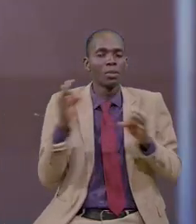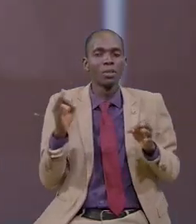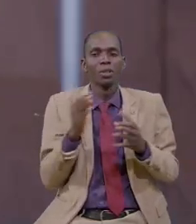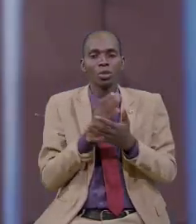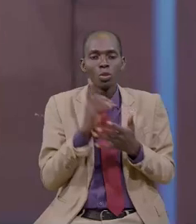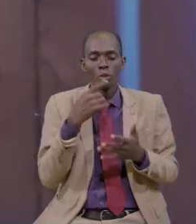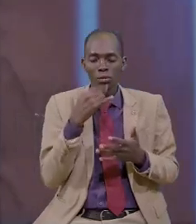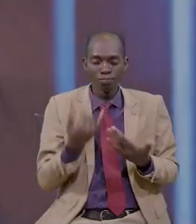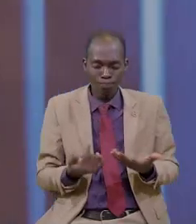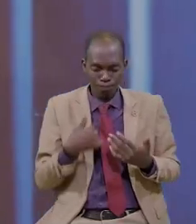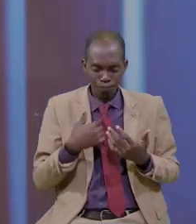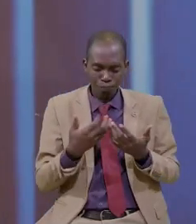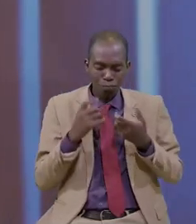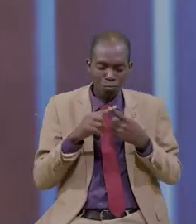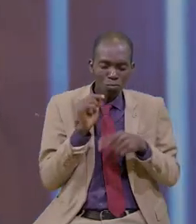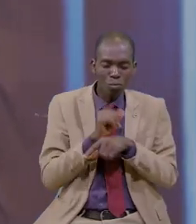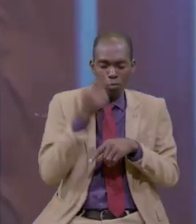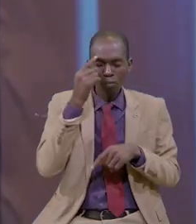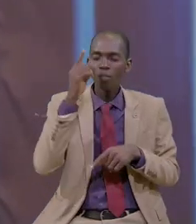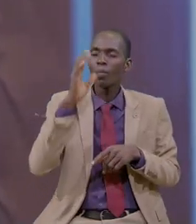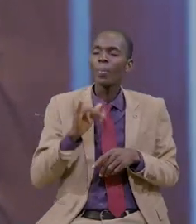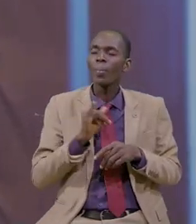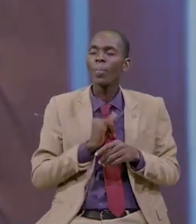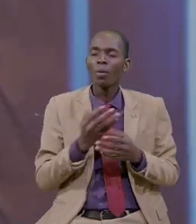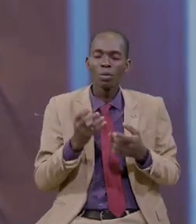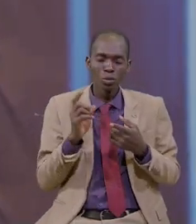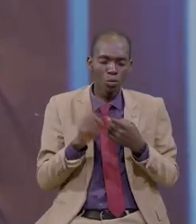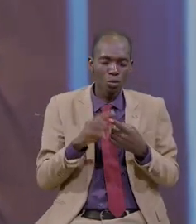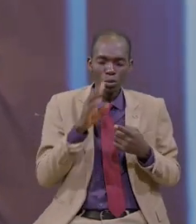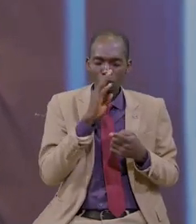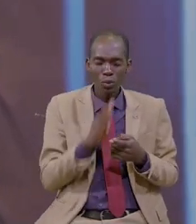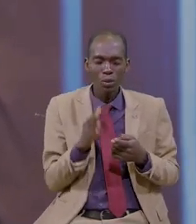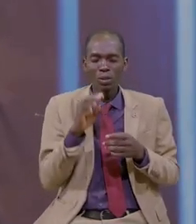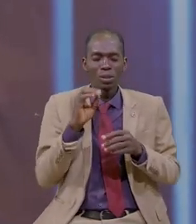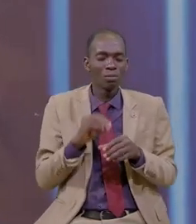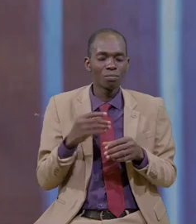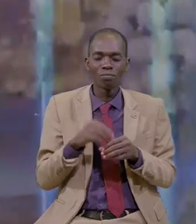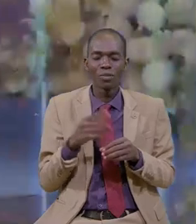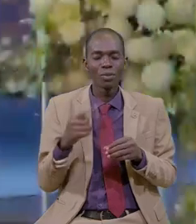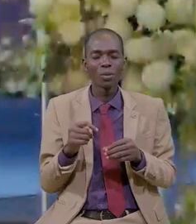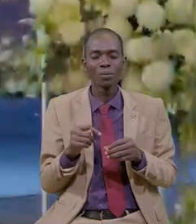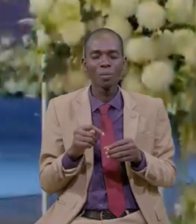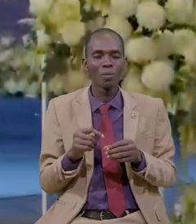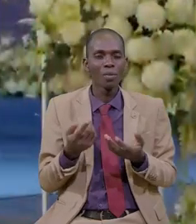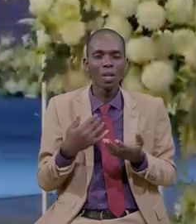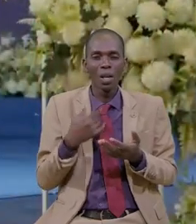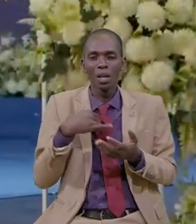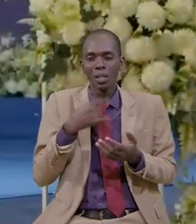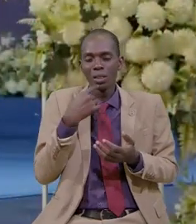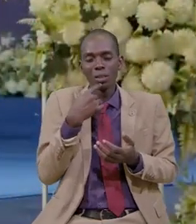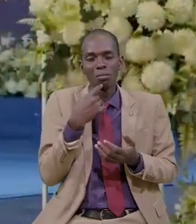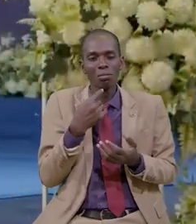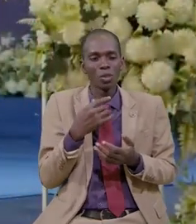oh, je veux travailler pour Dieu. Je veux être un moissonneur dynamique. Et je